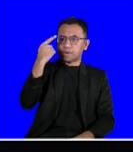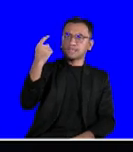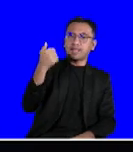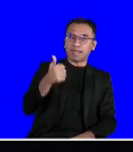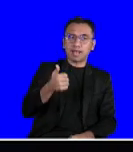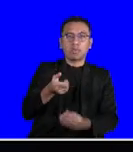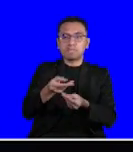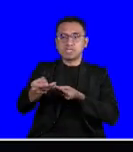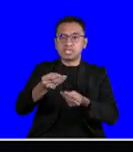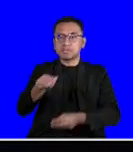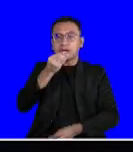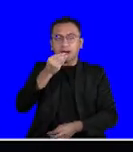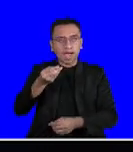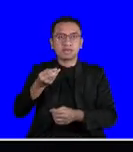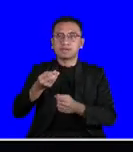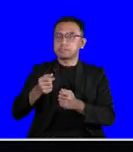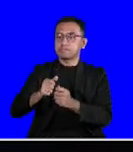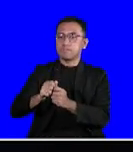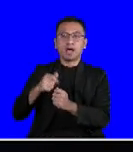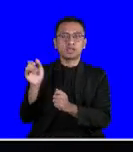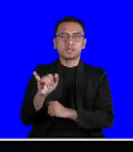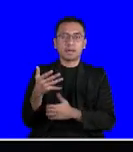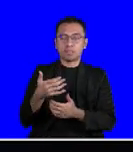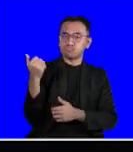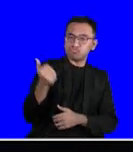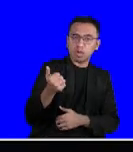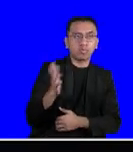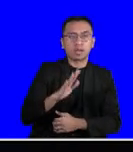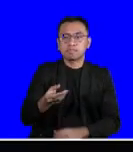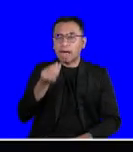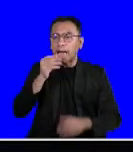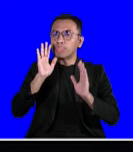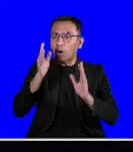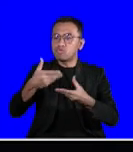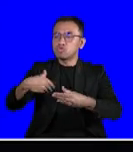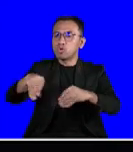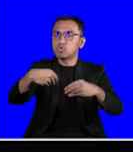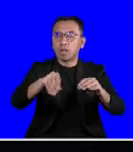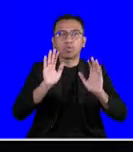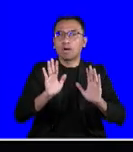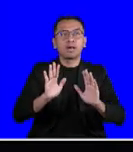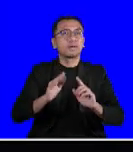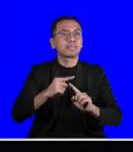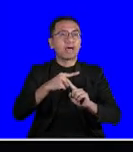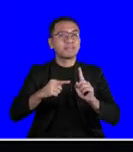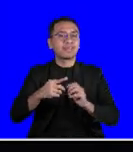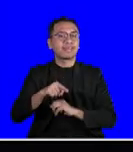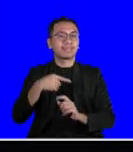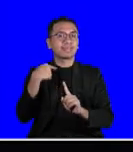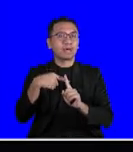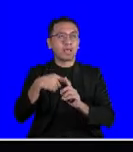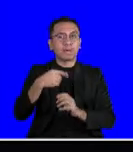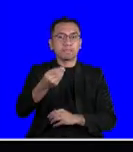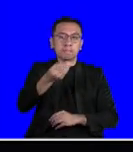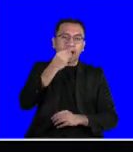kita. Bukan asal kita menciptakan suatu makanan saja. Kemudian kita juga menambahkan kreativitas kita di situ. Maka